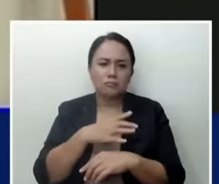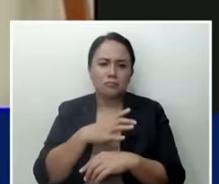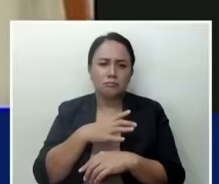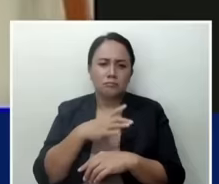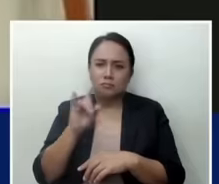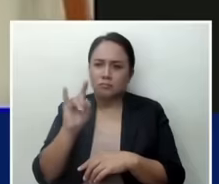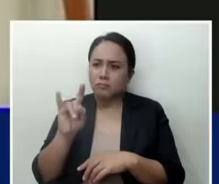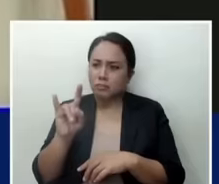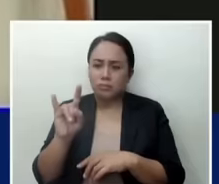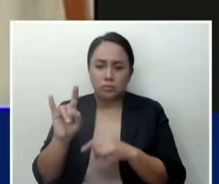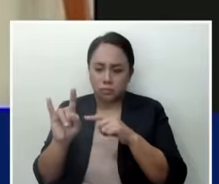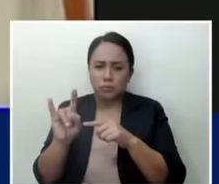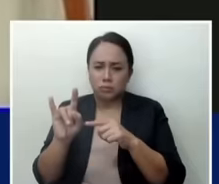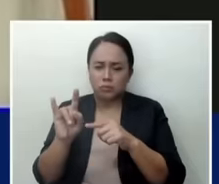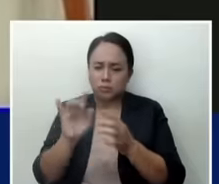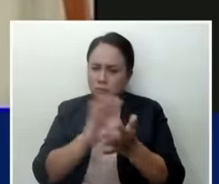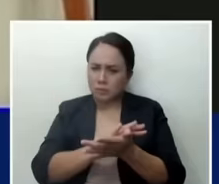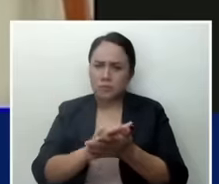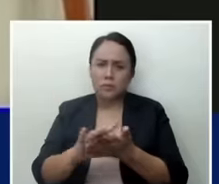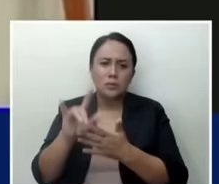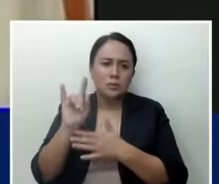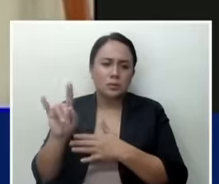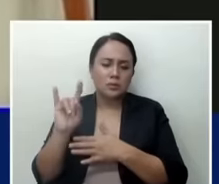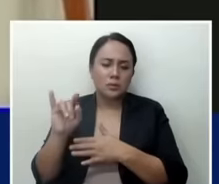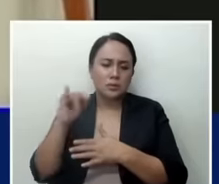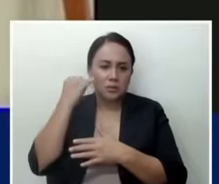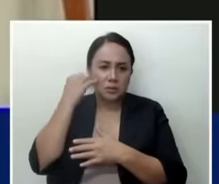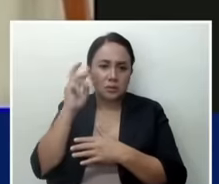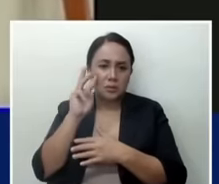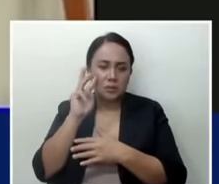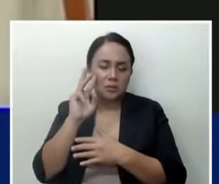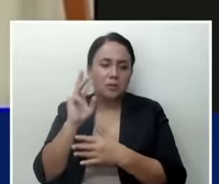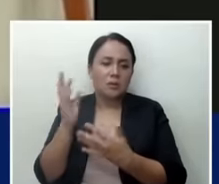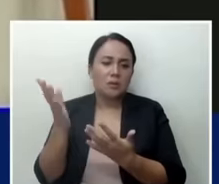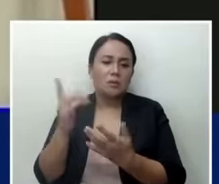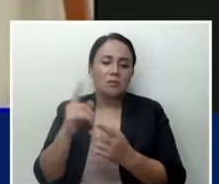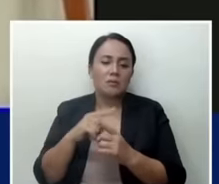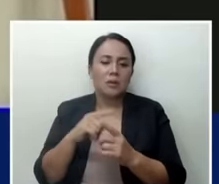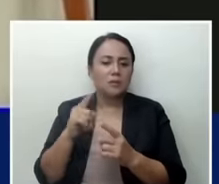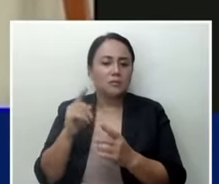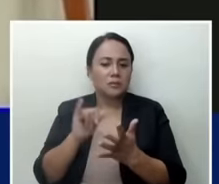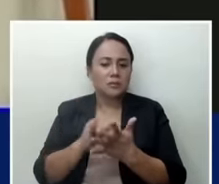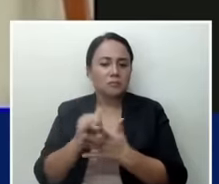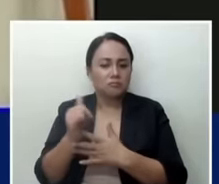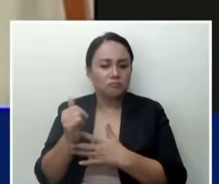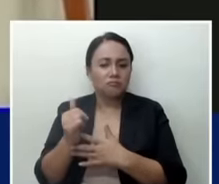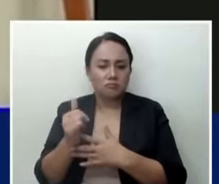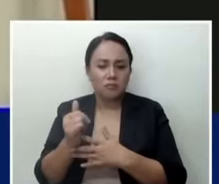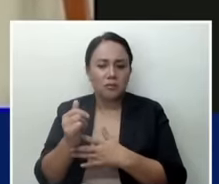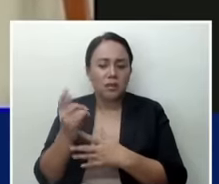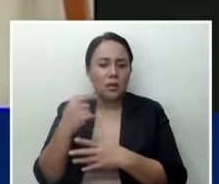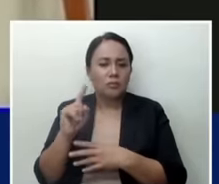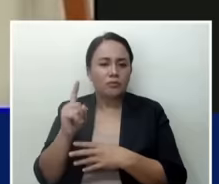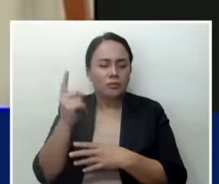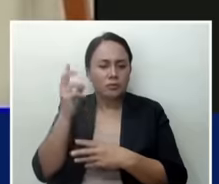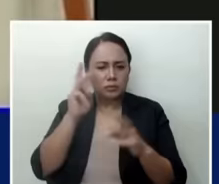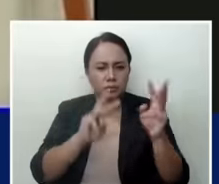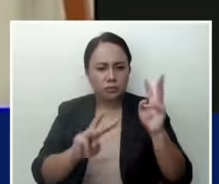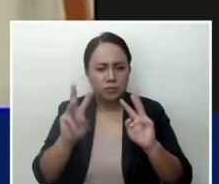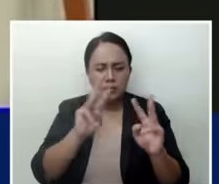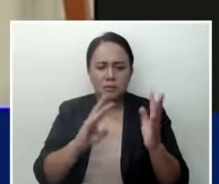broadcaster itong biktima at si Johnny Walker Humalon. Kaya yung pong ating unang pangamba na baka ito